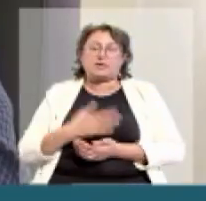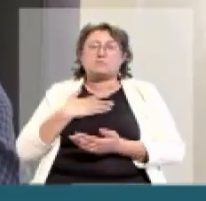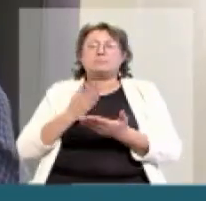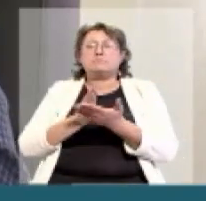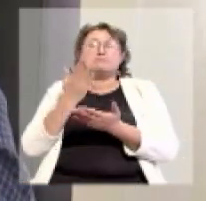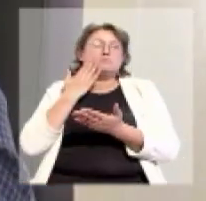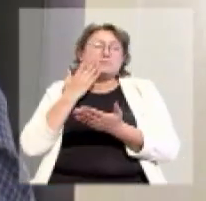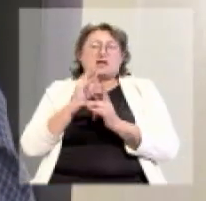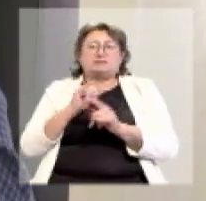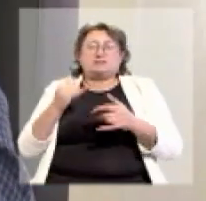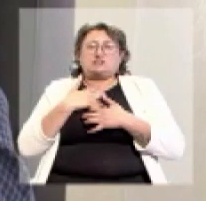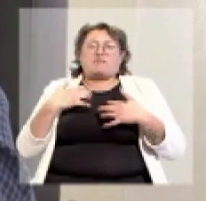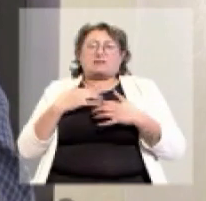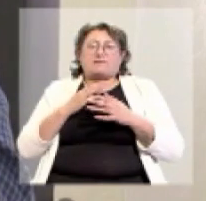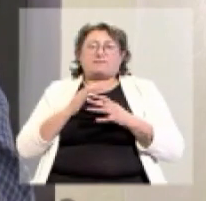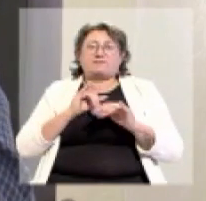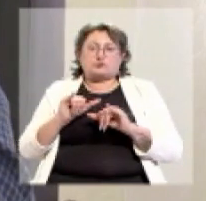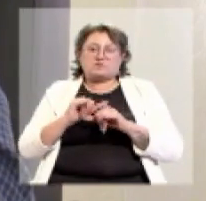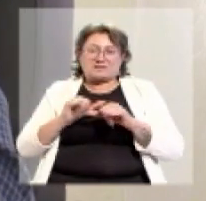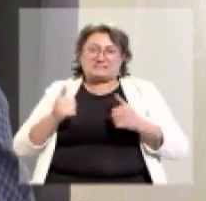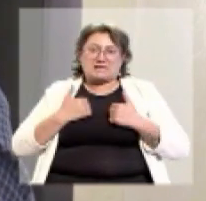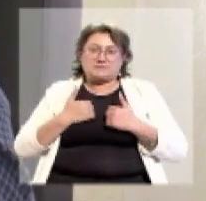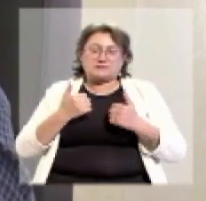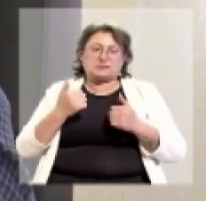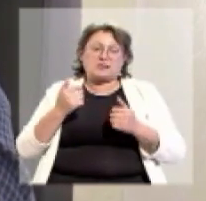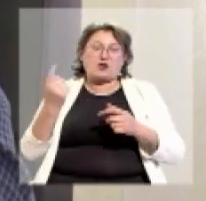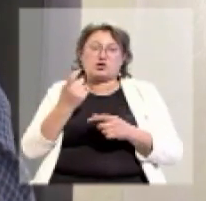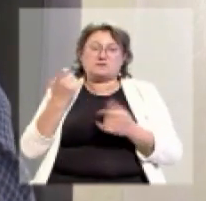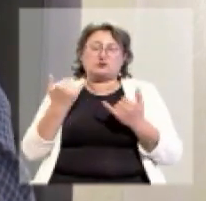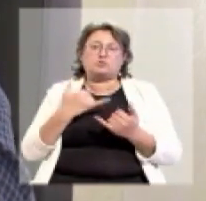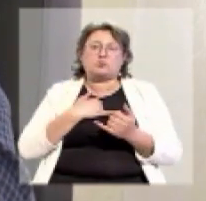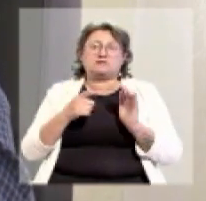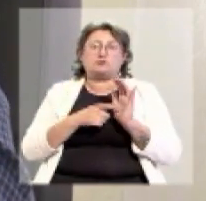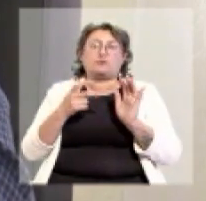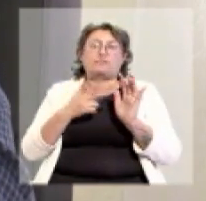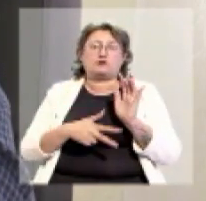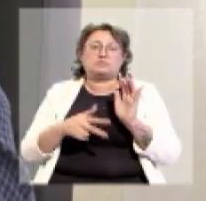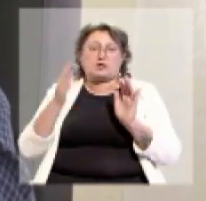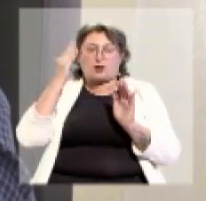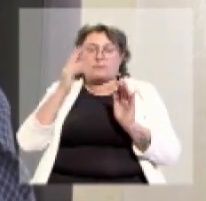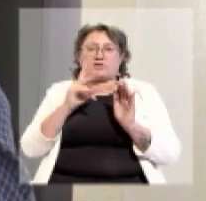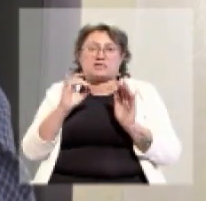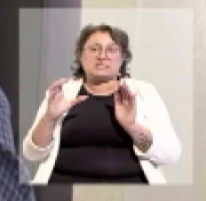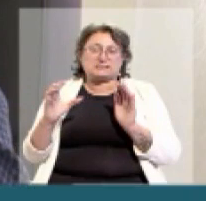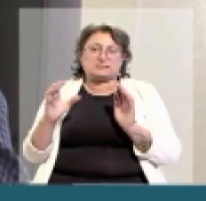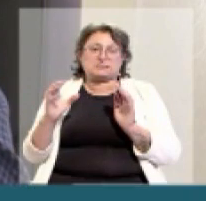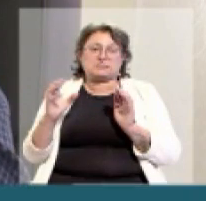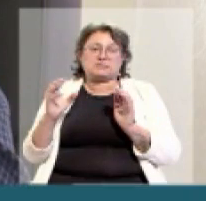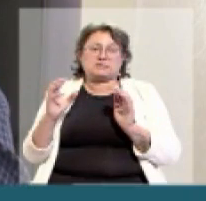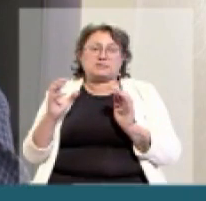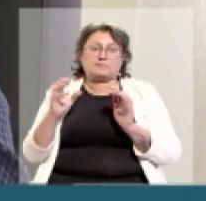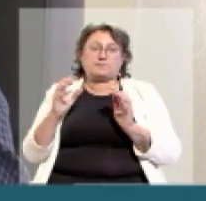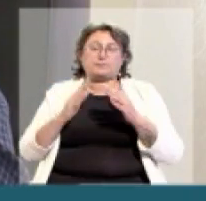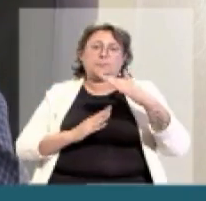на развитие животноводства. Вот в хозяйстве, значит, сейчас у нас 780 голов крупнорогатного скота,